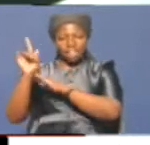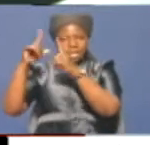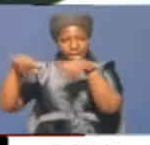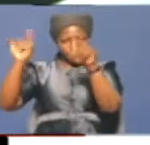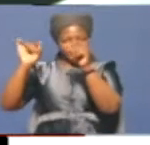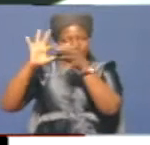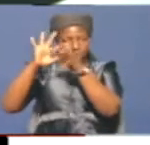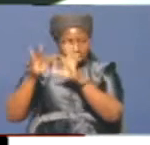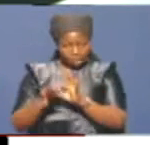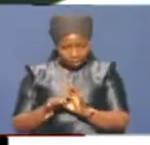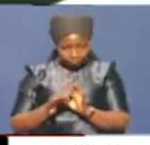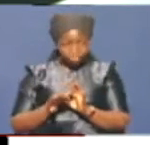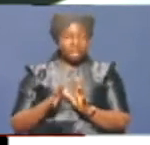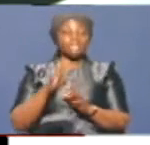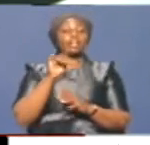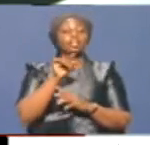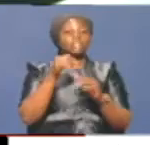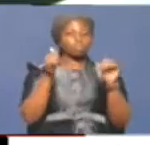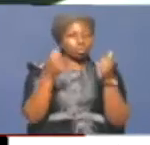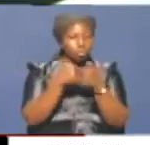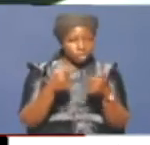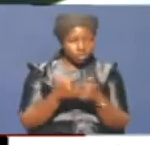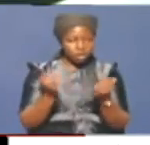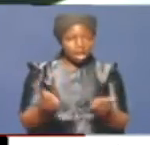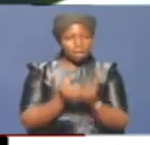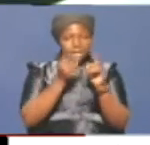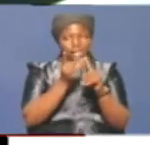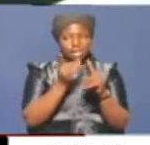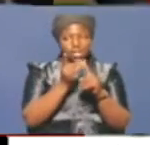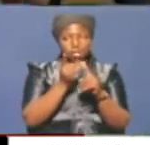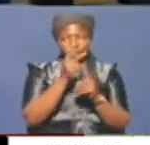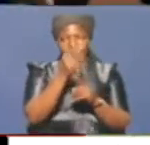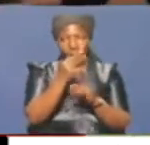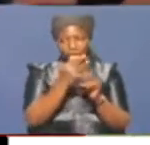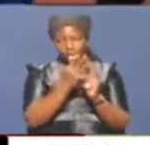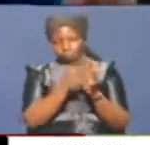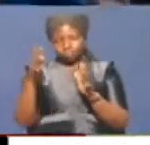dunia yataandaliwa kuanzia Oktoba 23 hadi Novemba 6 mwaka huu.